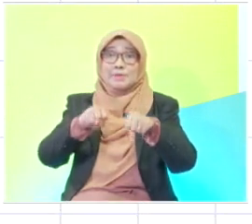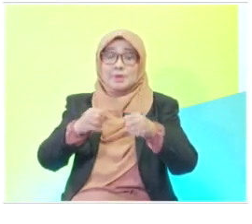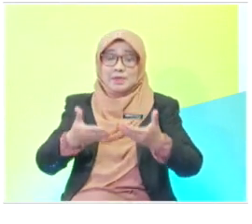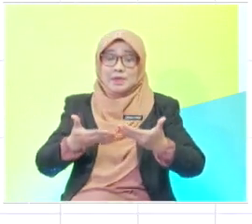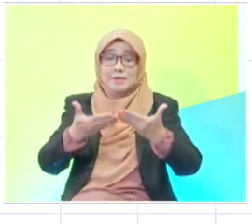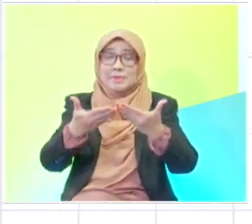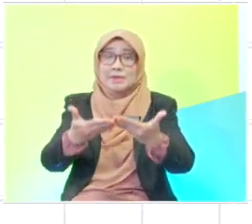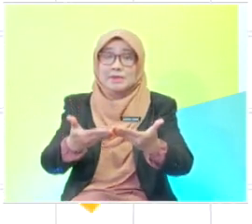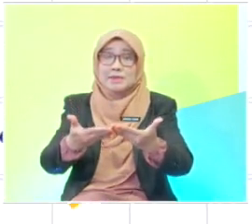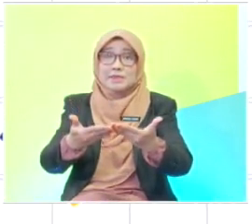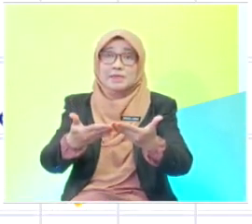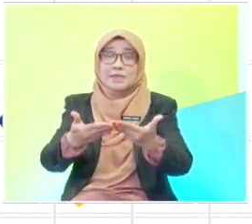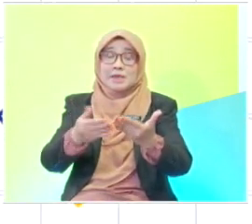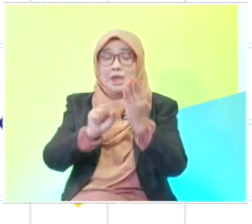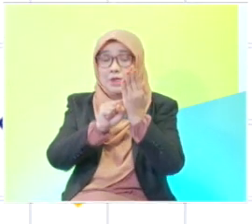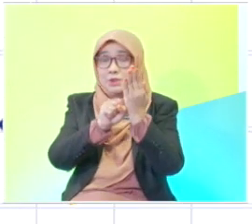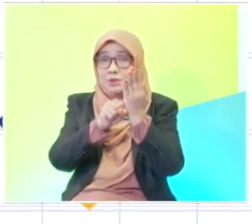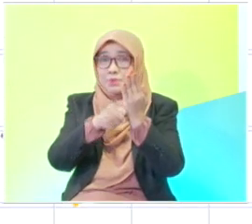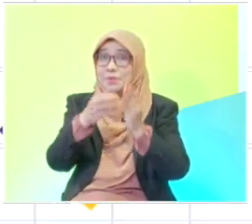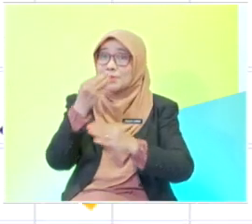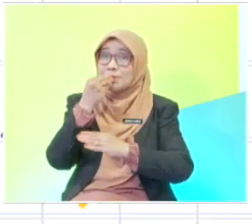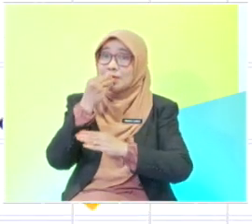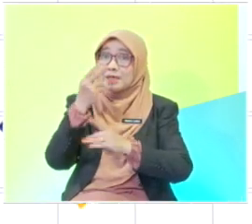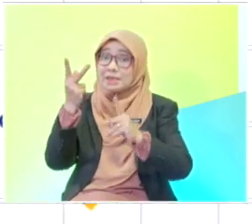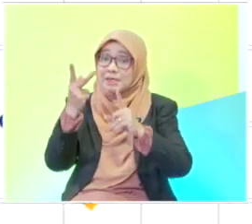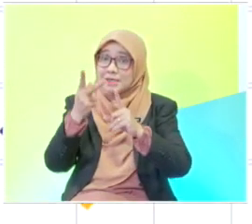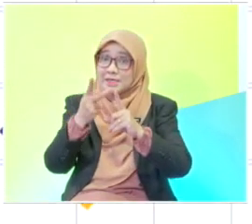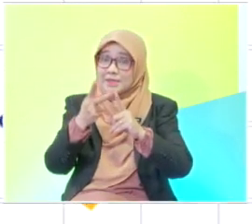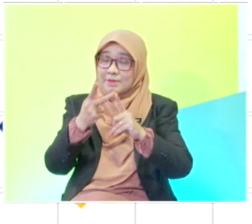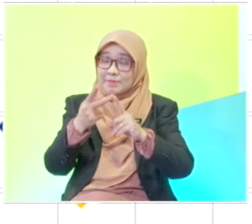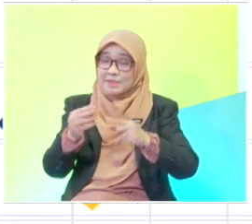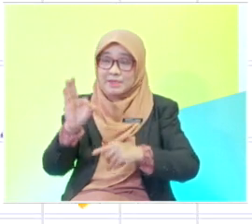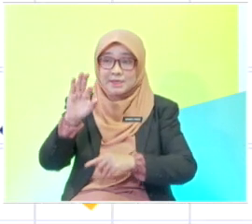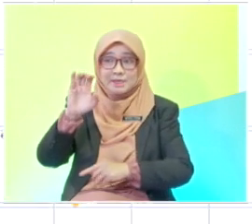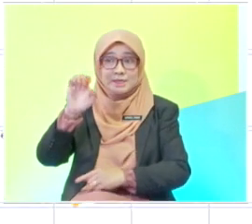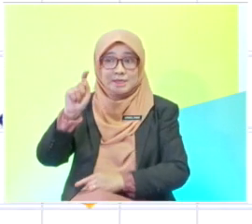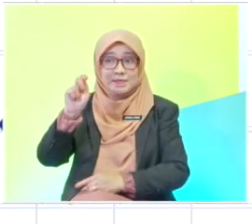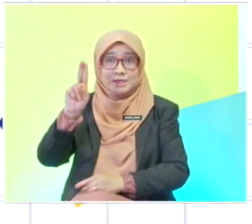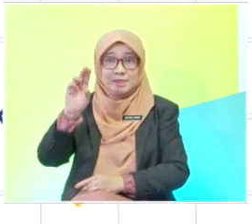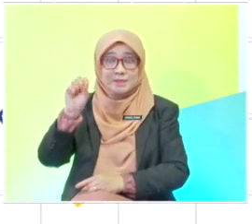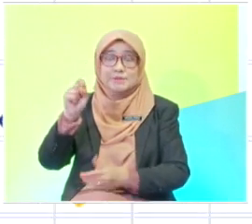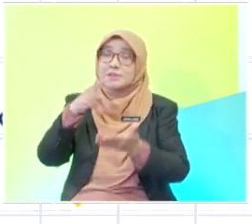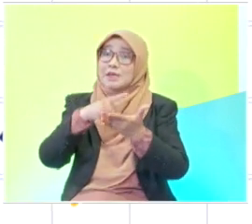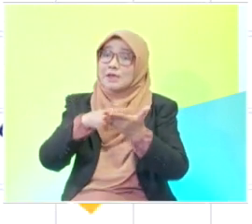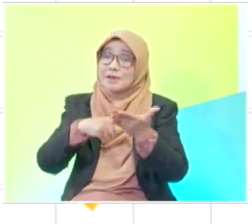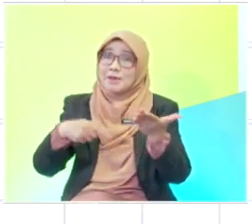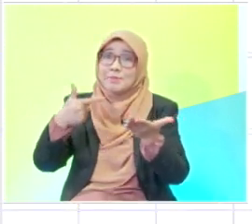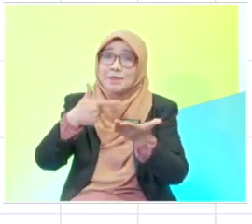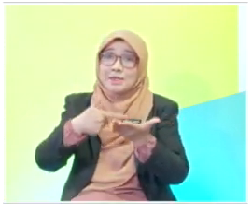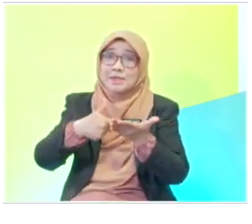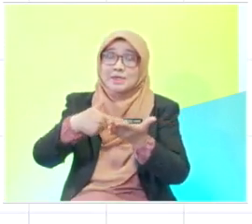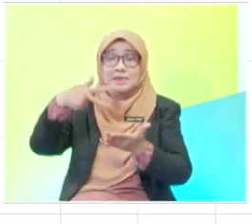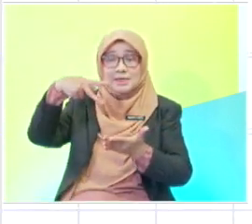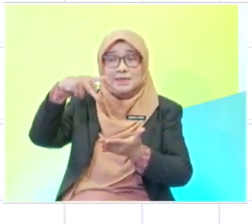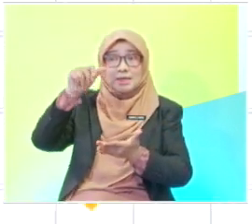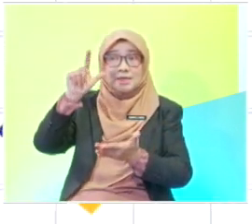memberikan sumber seperti makanan, nutrisi kepada fetus tersebut ya cikgu. Okey, selain daripada nutrisi, agak-agak apa lagi yang plasenta berikan kepada